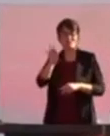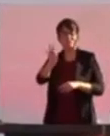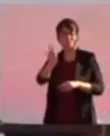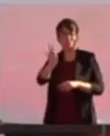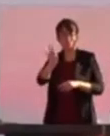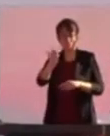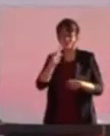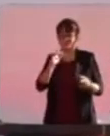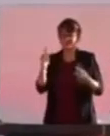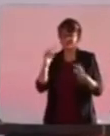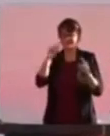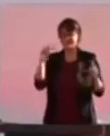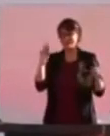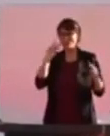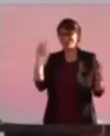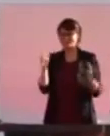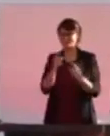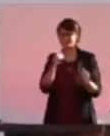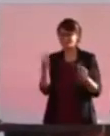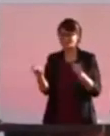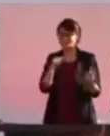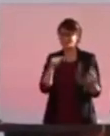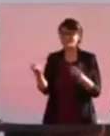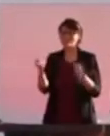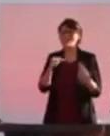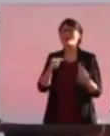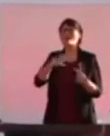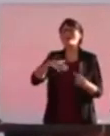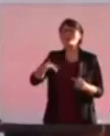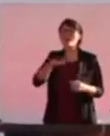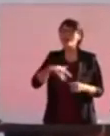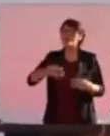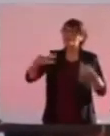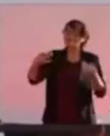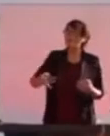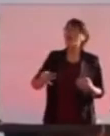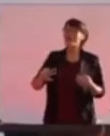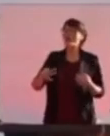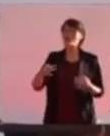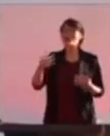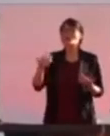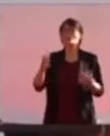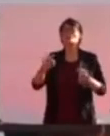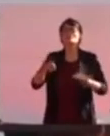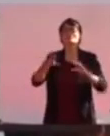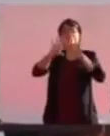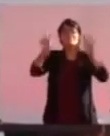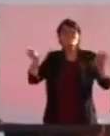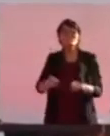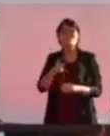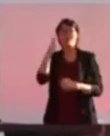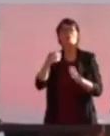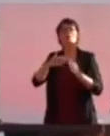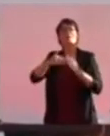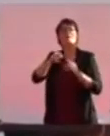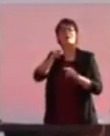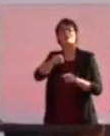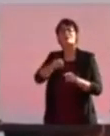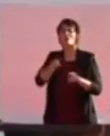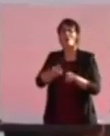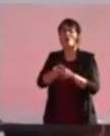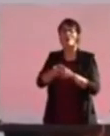abbiamo fatto il punto sulla prevenzione intesa in senso ampio così come l'approccio alla stessa organizzazione